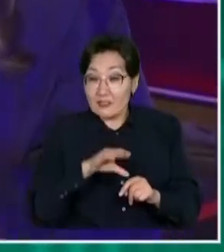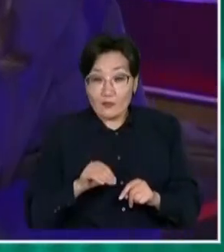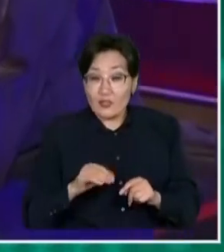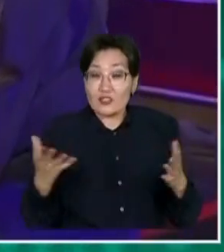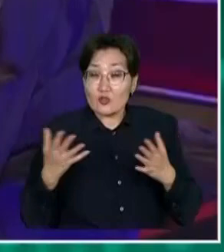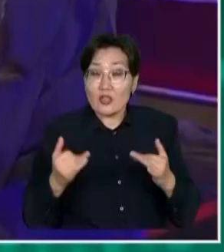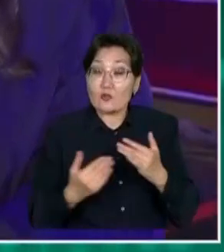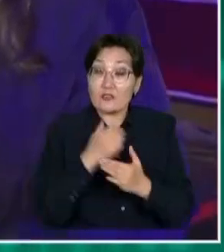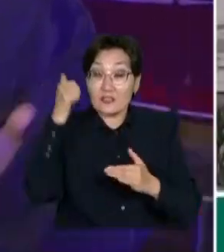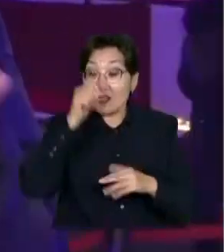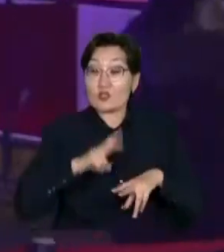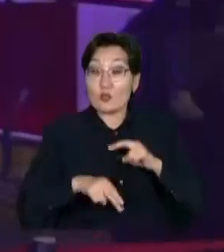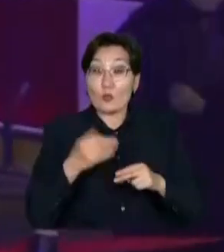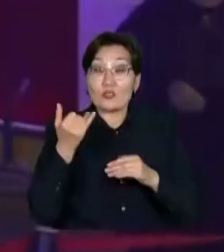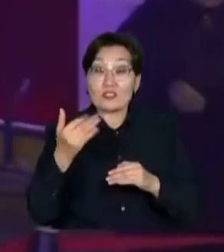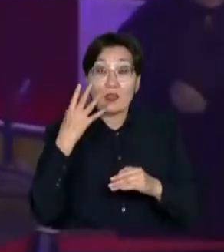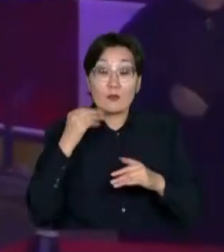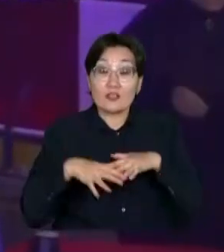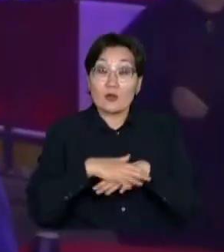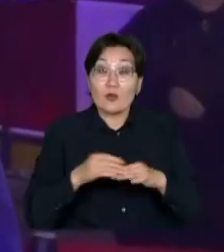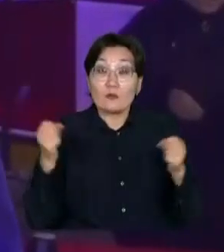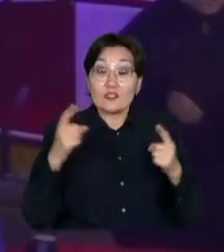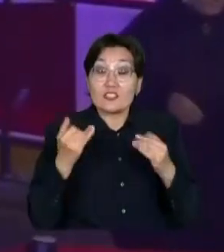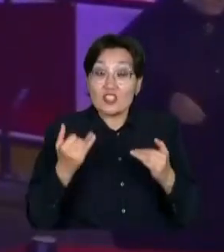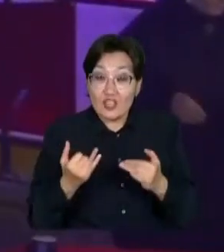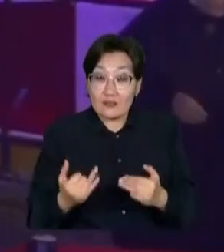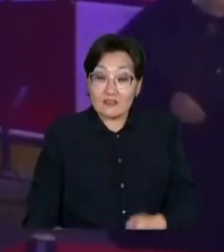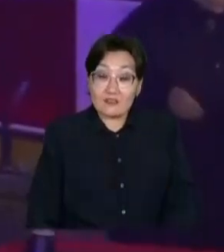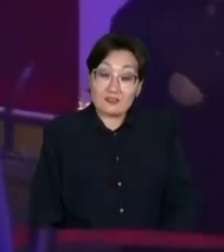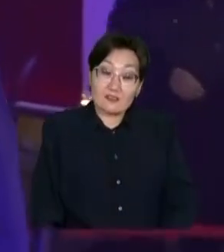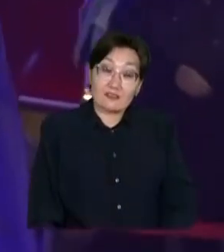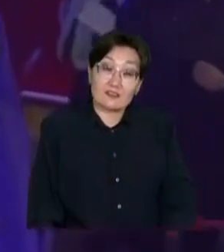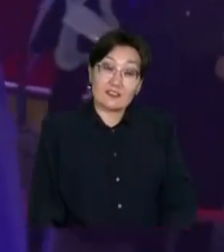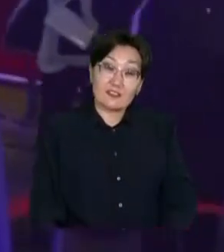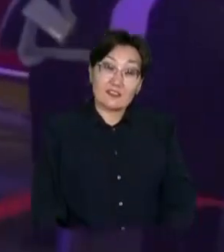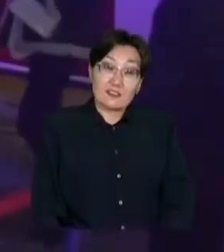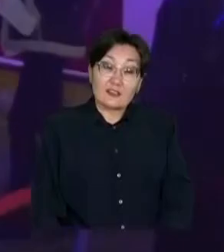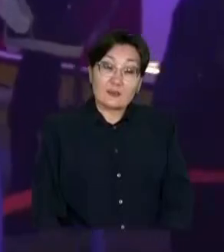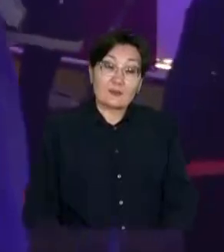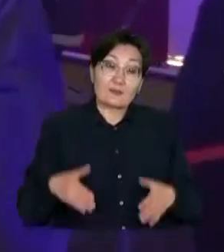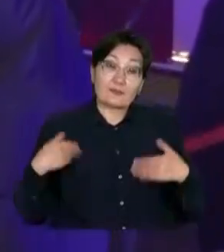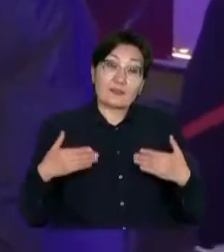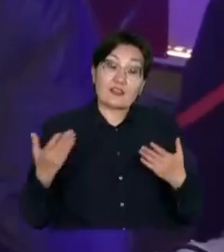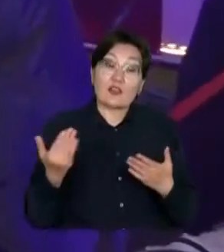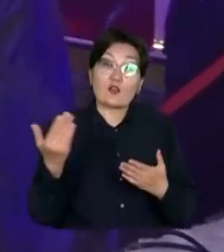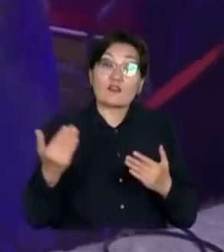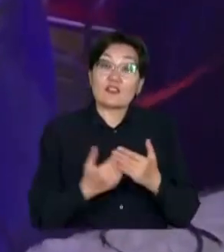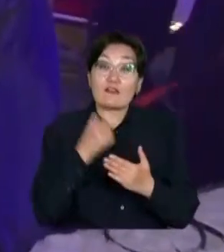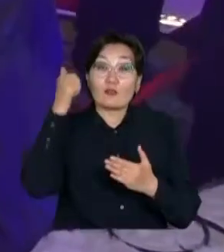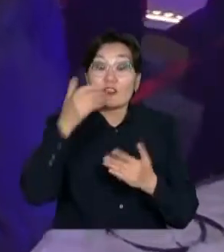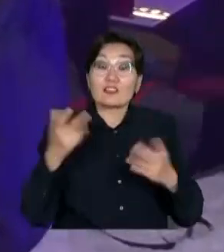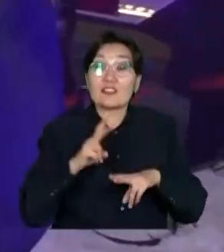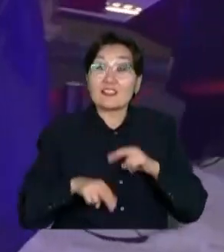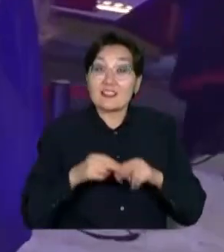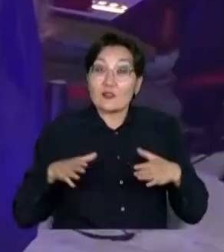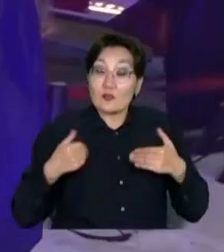какое у новогоднее настроение у алматинцев, давайте узнаем прямо сейчас. Здравствуйте! Какое у вас новогоднее настроение?